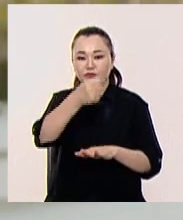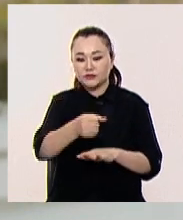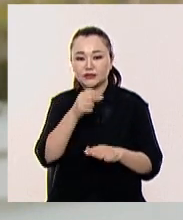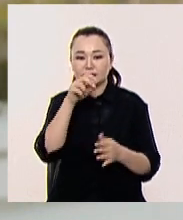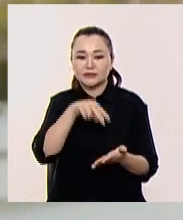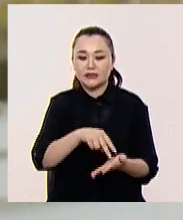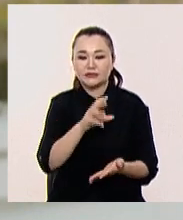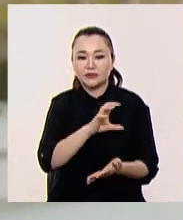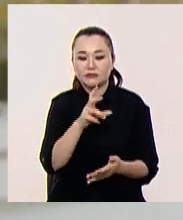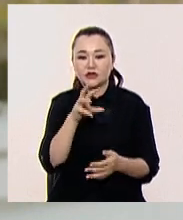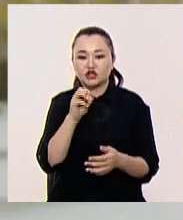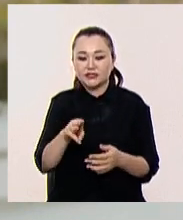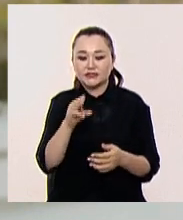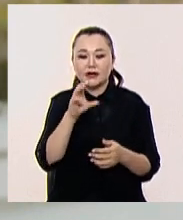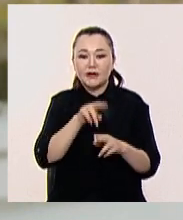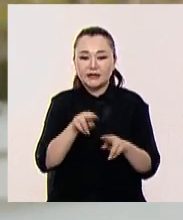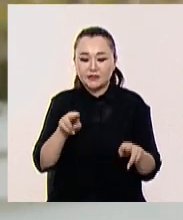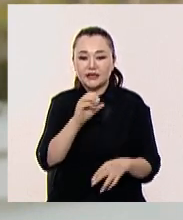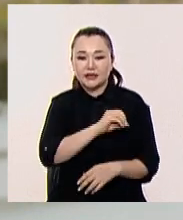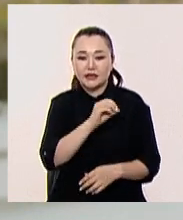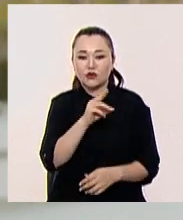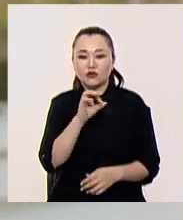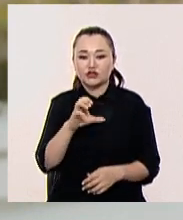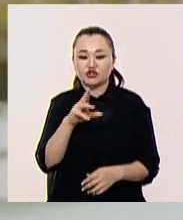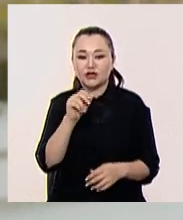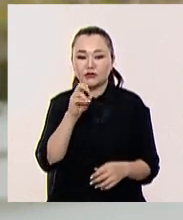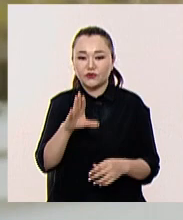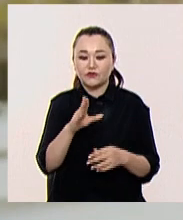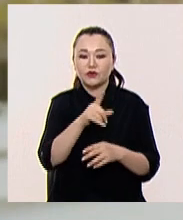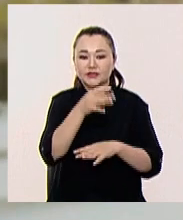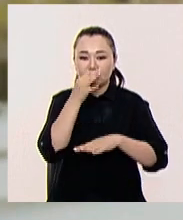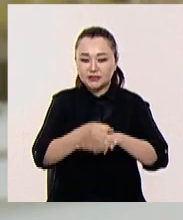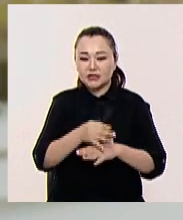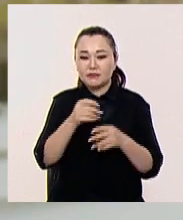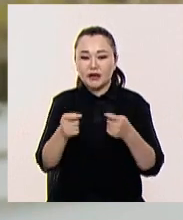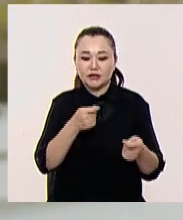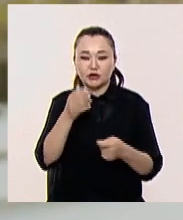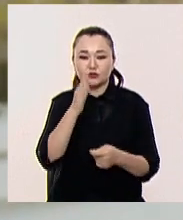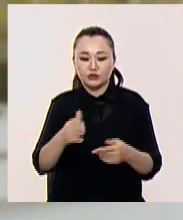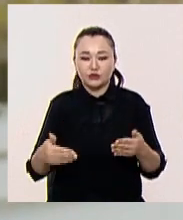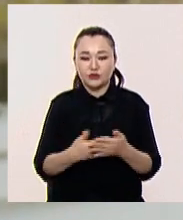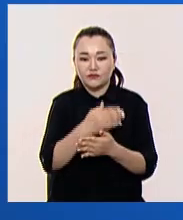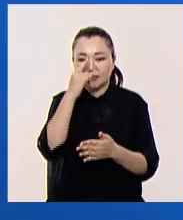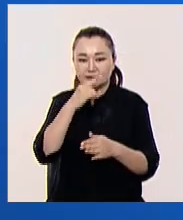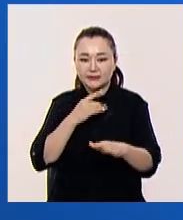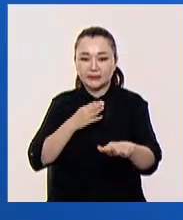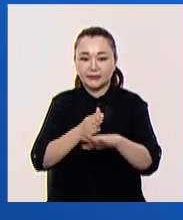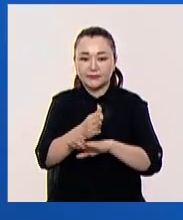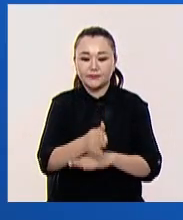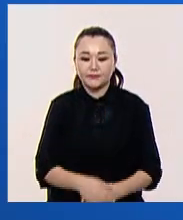стал спикер Мажилиса парламента Ерлан Кошанов. Он отметил, что партия будет держать курс на новый Казахстан.